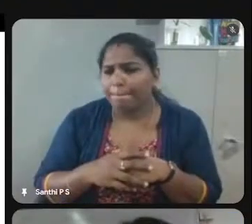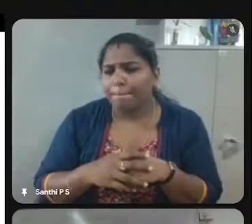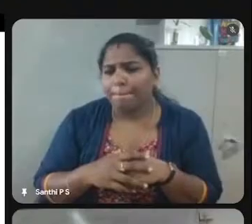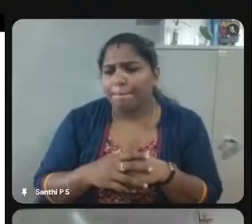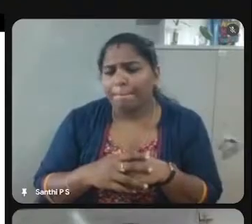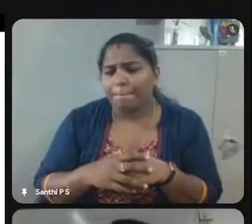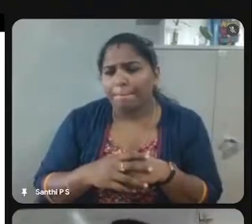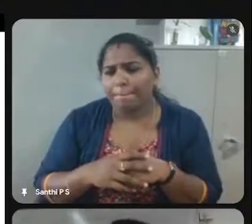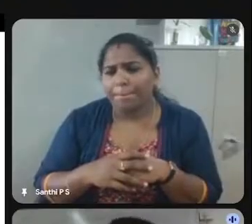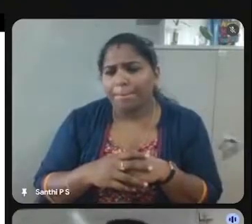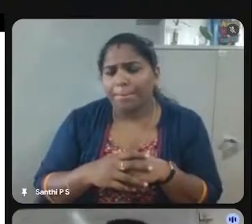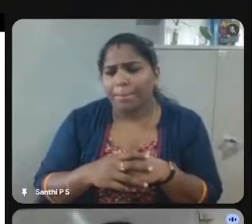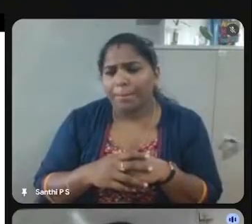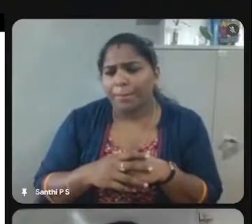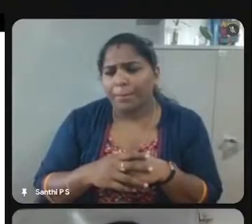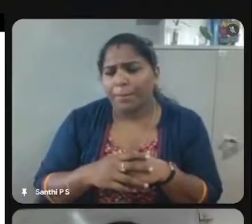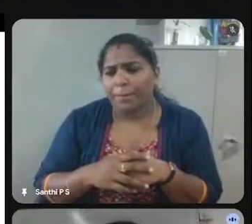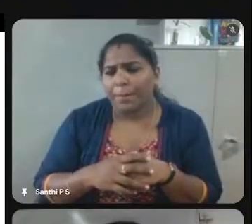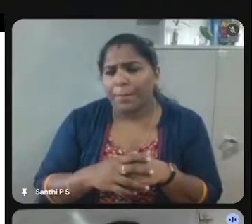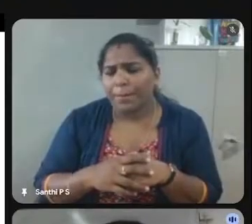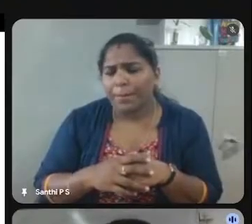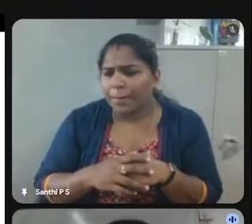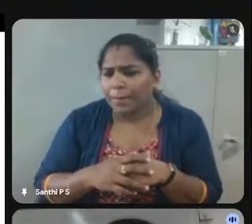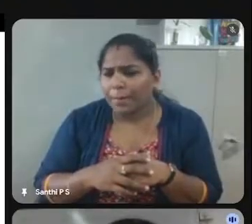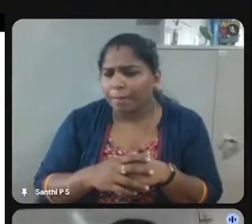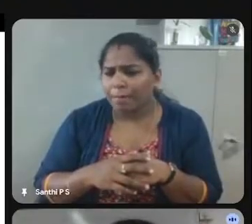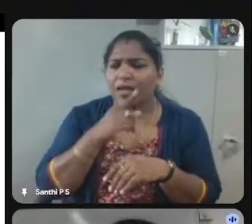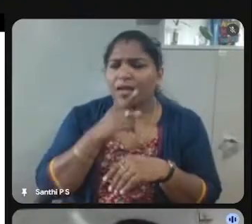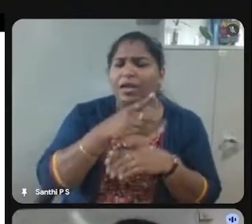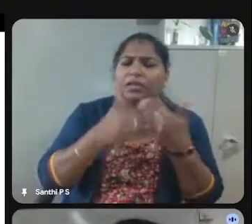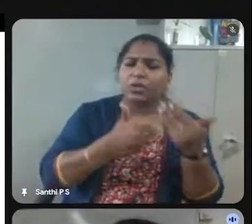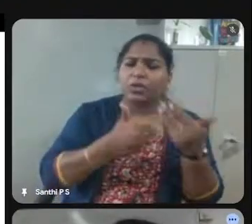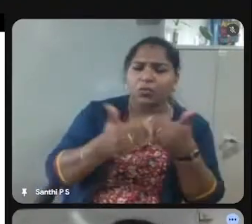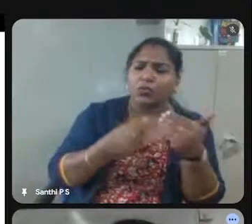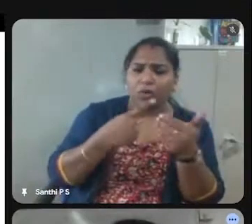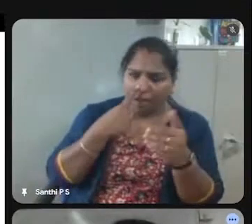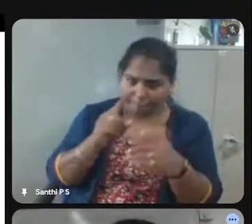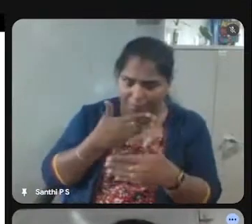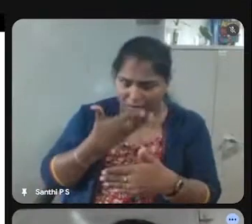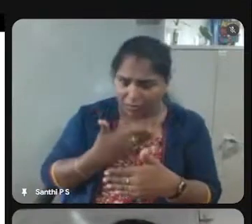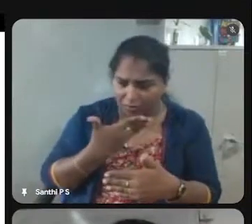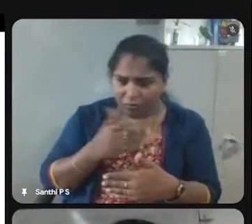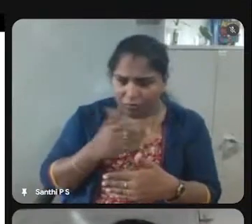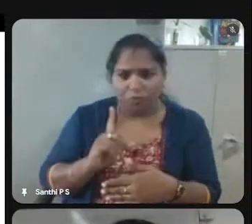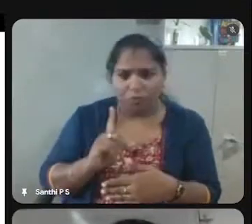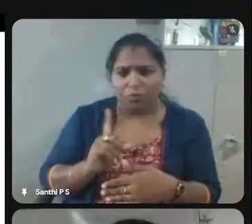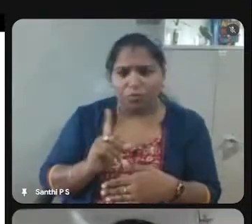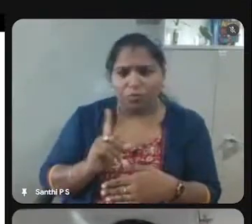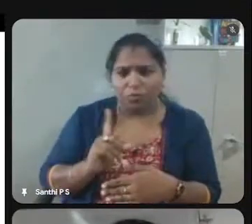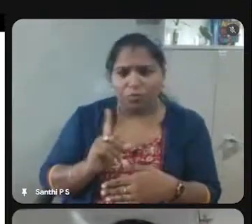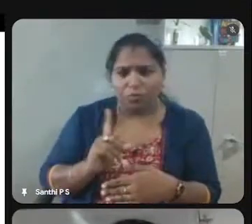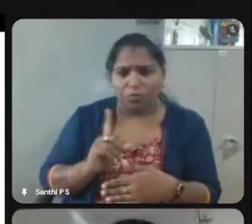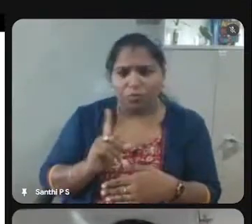കൂട്ടി വായിക്കാനൊക്കെ തുടങ്ങിയിട്ടുണ്ട്. ഇംഗ്ലീഷ് പിന്നെ അതൊക്കെ അമ്മ തന്നെയാണോ പഠിപ്പിച്ചതെന്ന് ചോദിക്കായിരുന്നു. അല്ല, അവിടുന്ന്